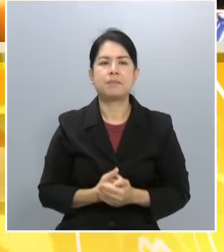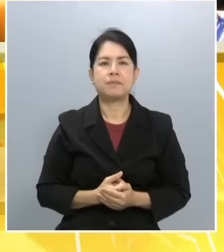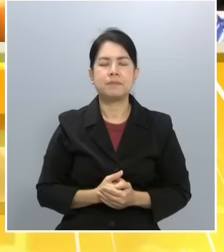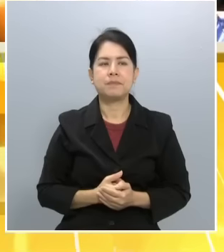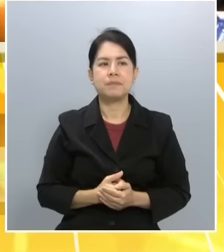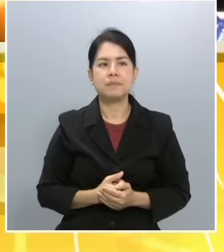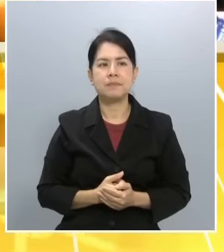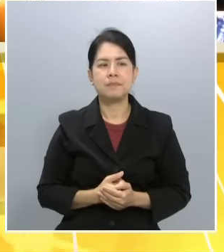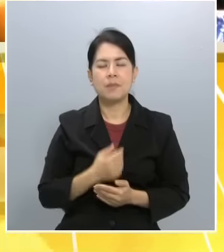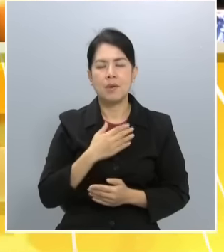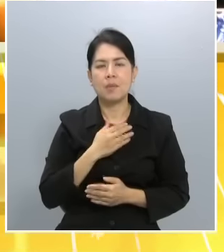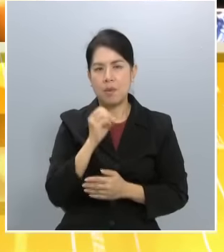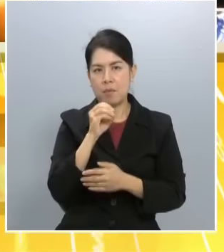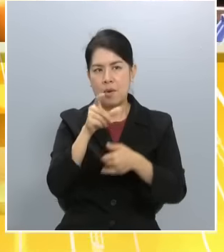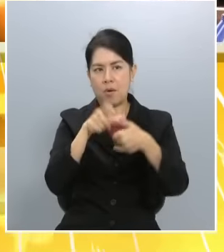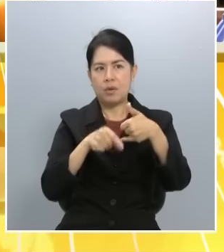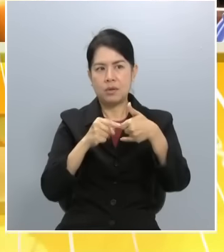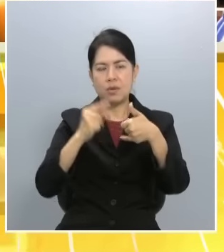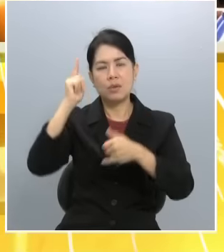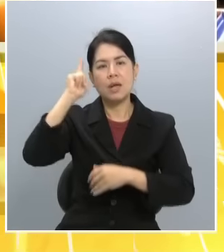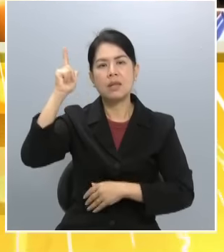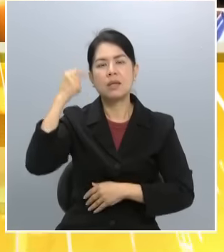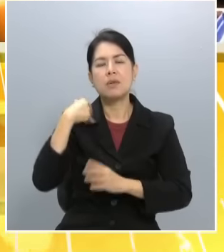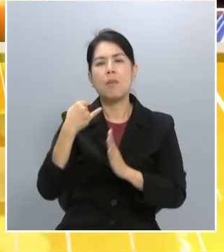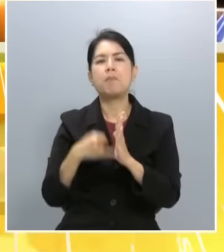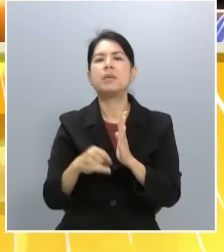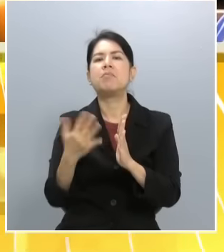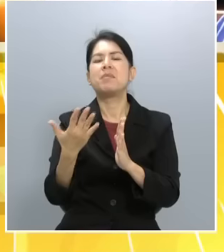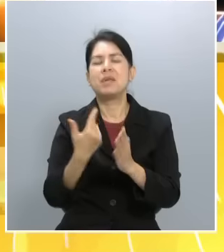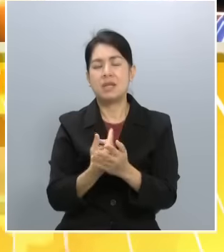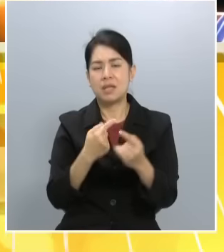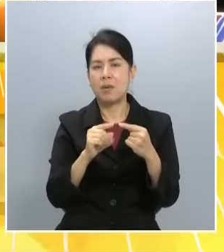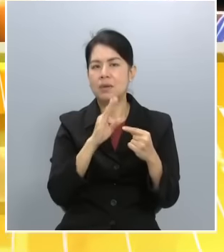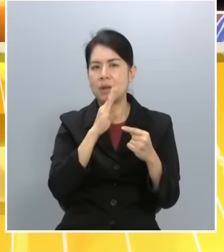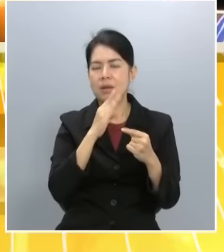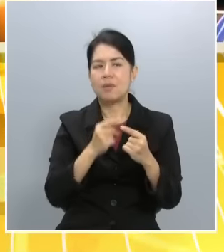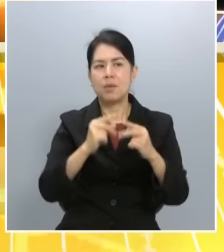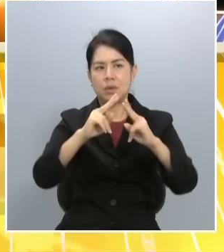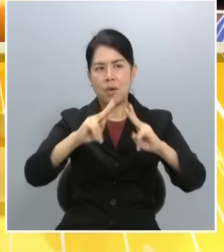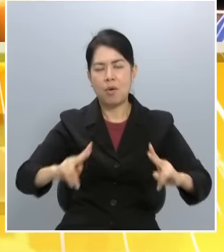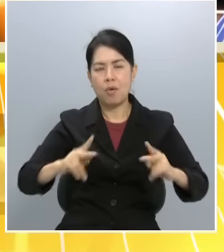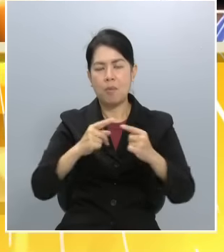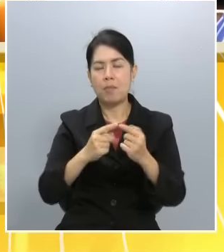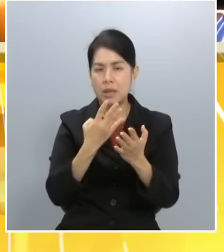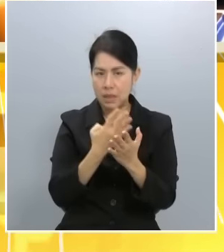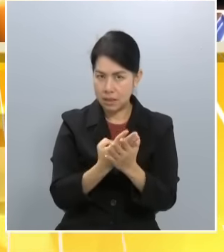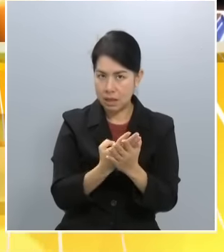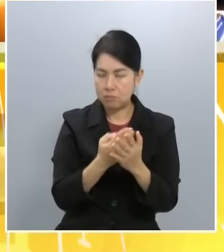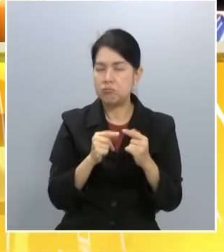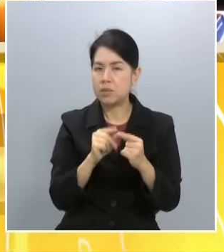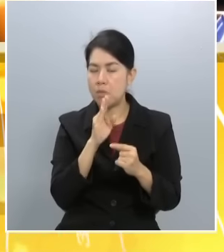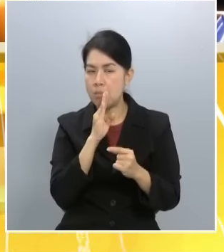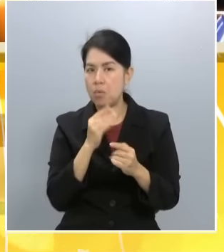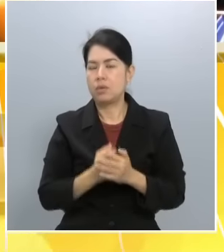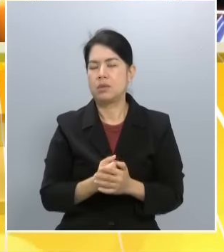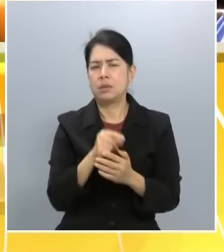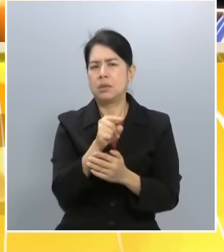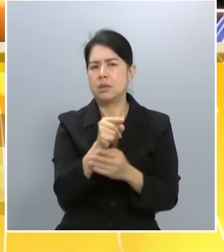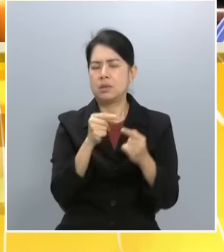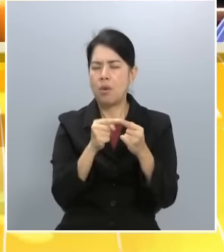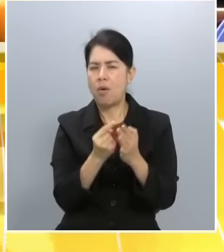ายทักษิณชินวัตรเนี่ยไม่ได้ผิดอะไรหรอกแต่ถ้ากรมราชทัณฑ์ต้องการเป็นจำเลยสังคมนี้กรมราชทัณฑ์ก็ต้องชี้แจงกับสังคมให้เข้าใ